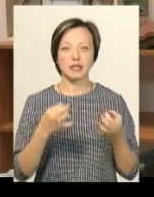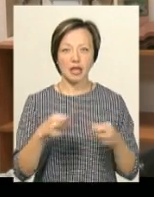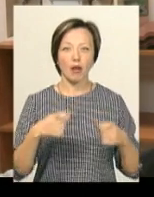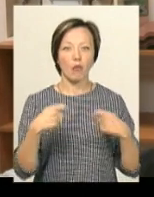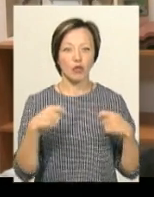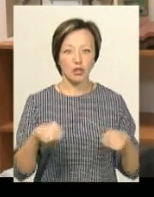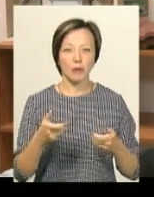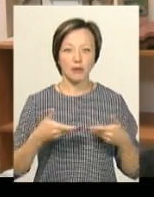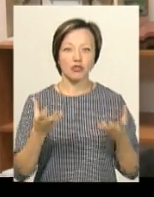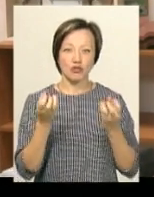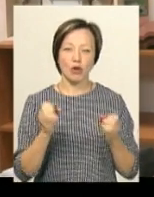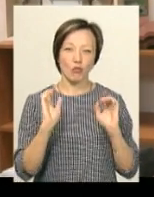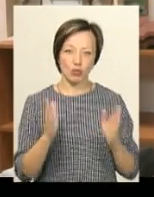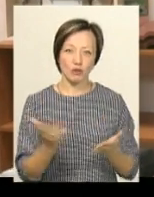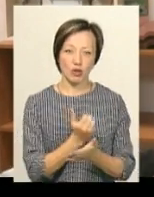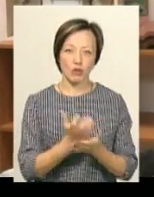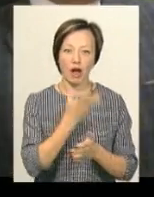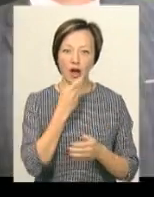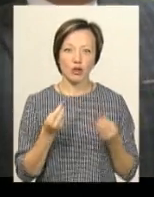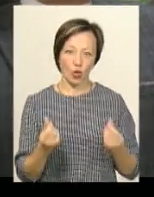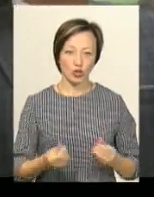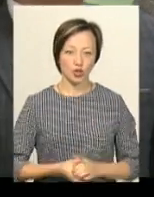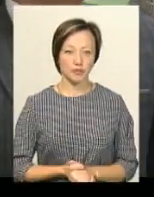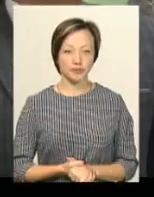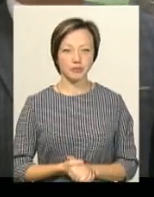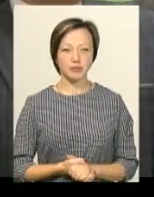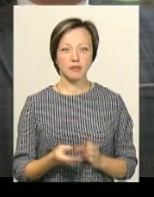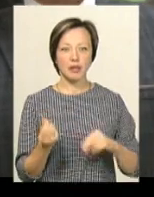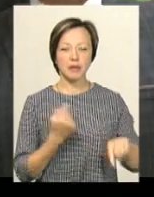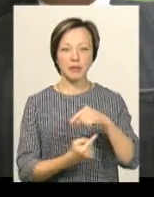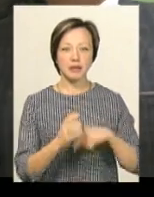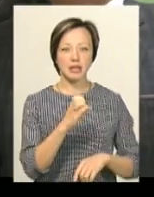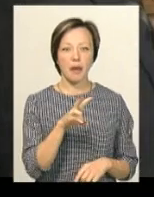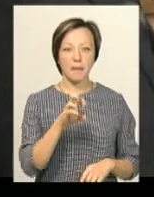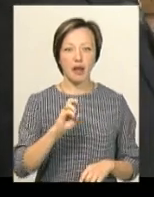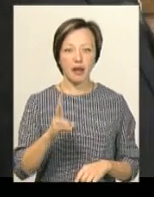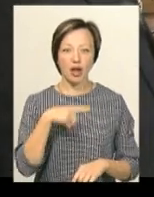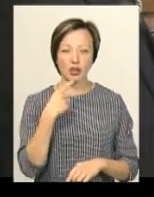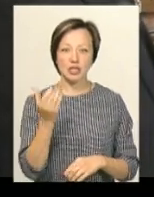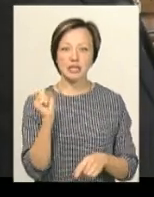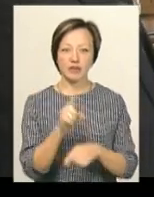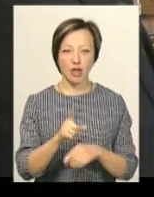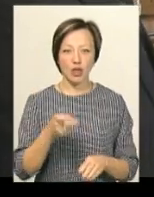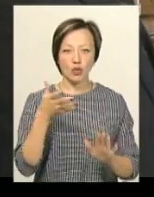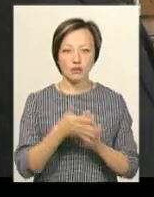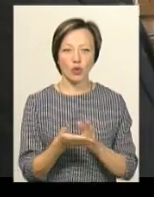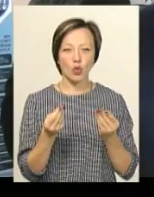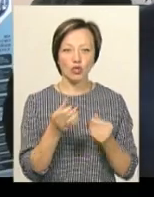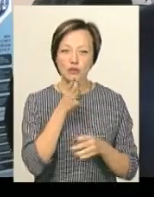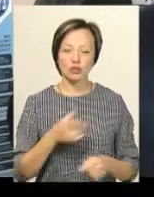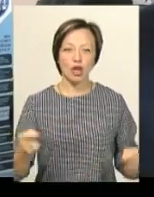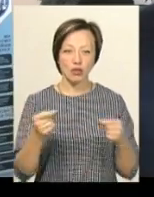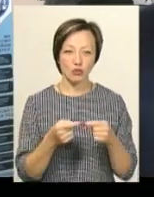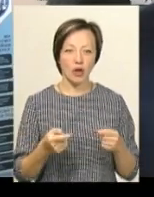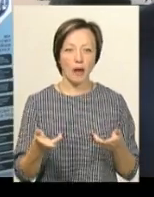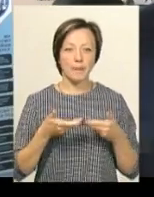продажу, то ми ще будемо заробляти гарні гроші. Підприємець Сергій Мельник каже, їхнє завдання було освоїти кошти вчасно. Ми